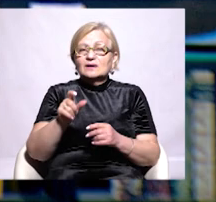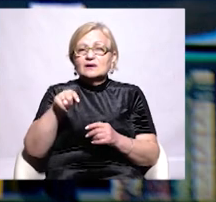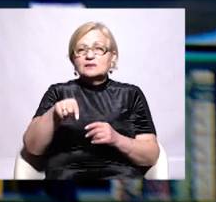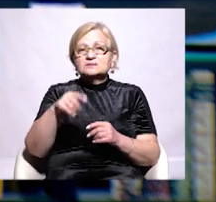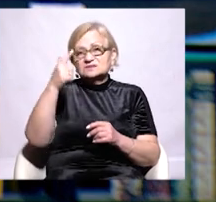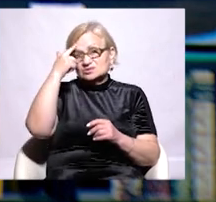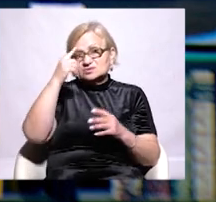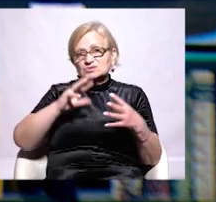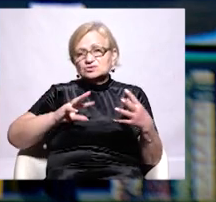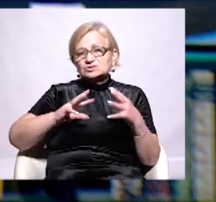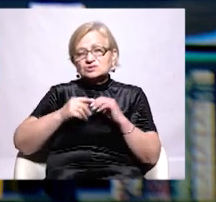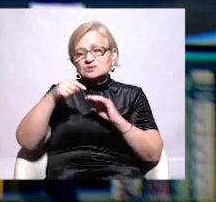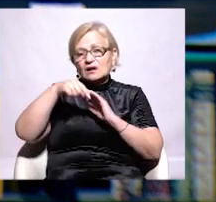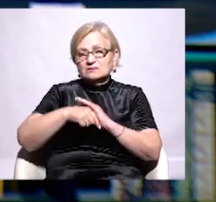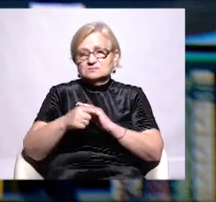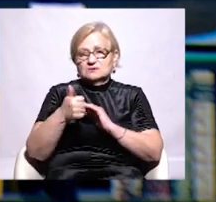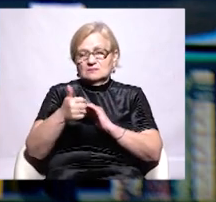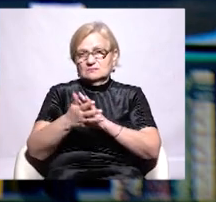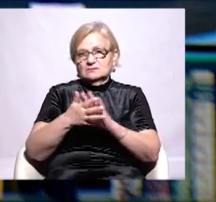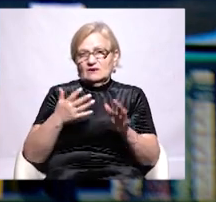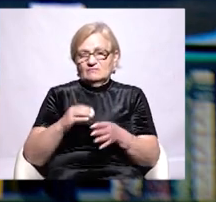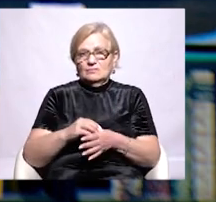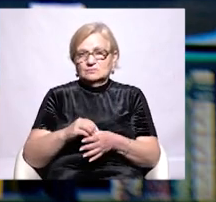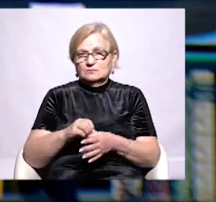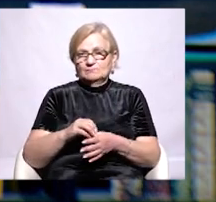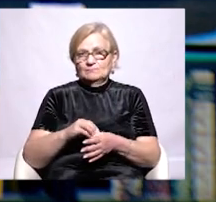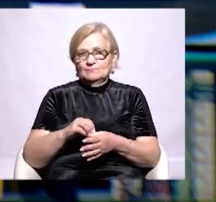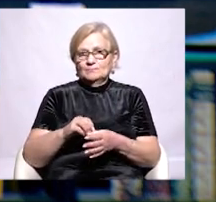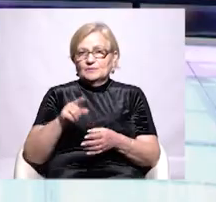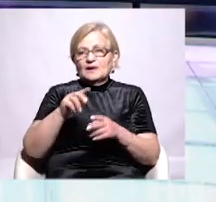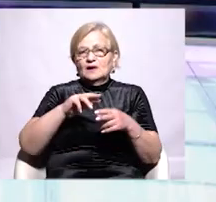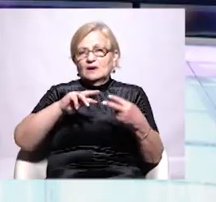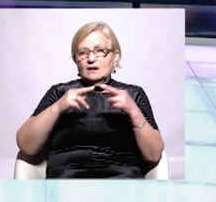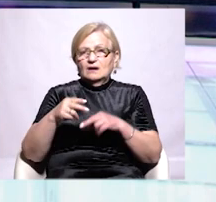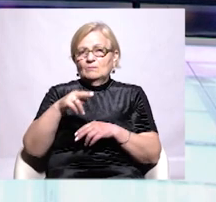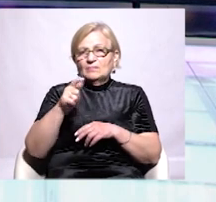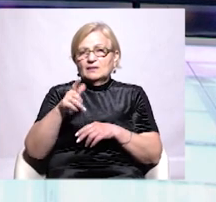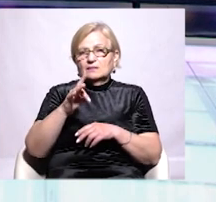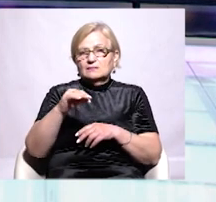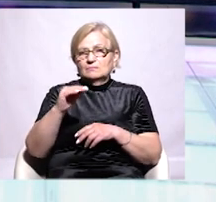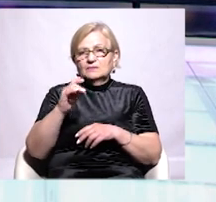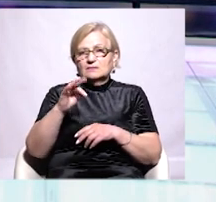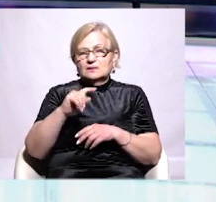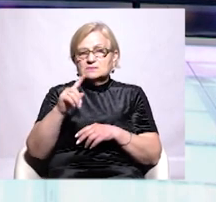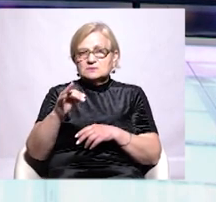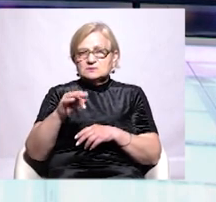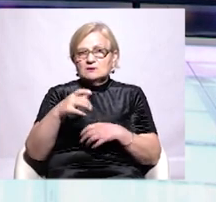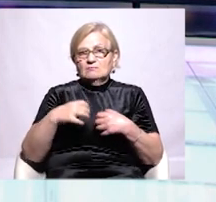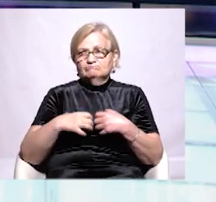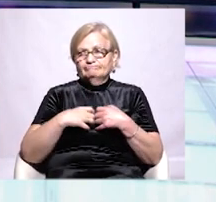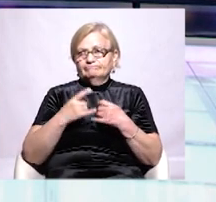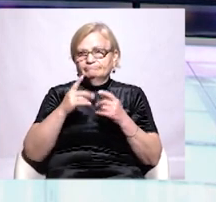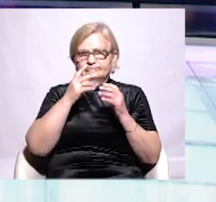შინაარსი, იგივე პერიფრაზი კარგად გამოგვევიდეს. პერიფრაზირება შეიძლება ითქვას, ავთხობთ ხოლმე ბავშვებს,